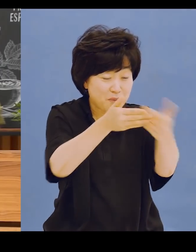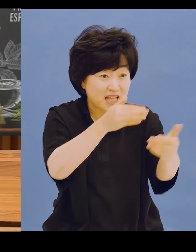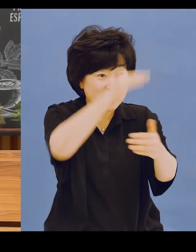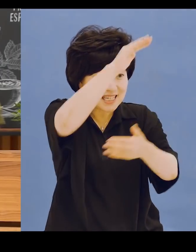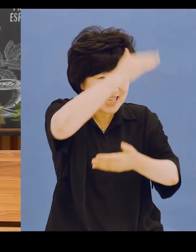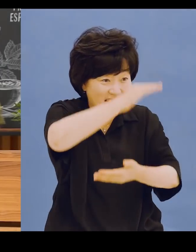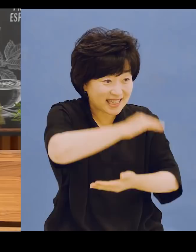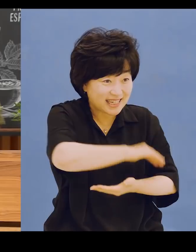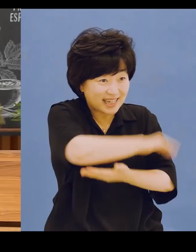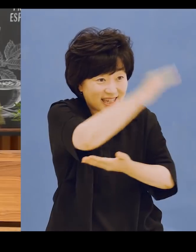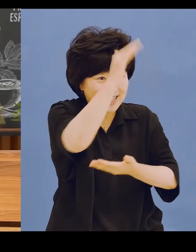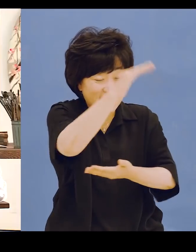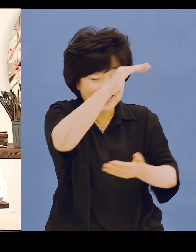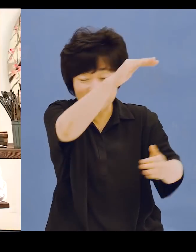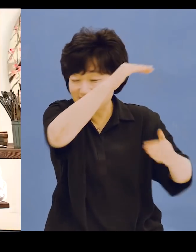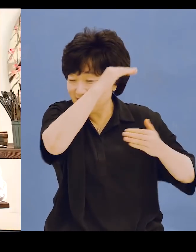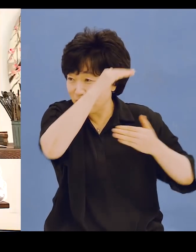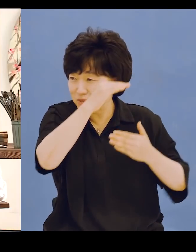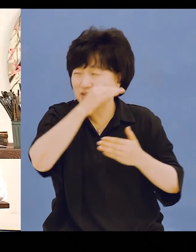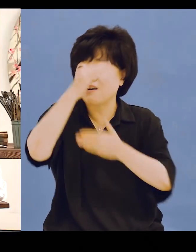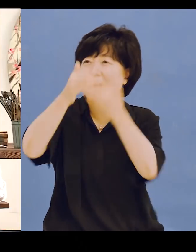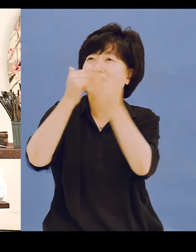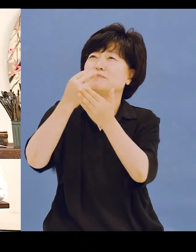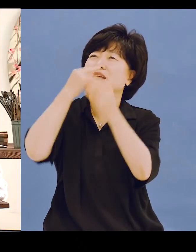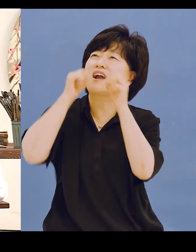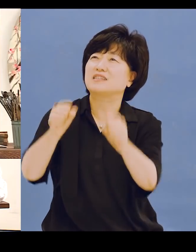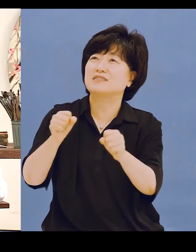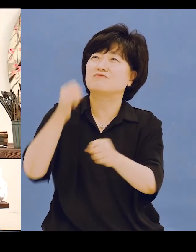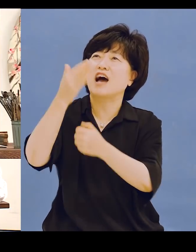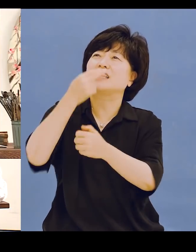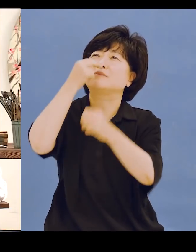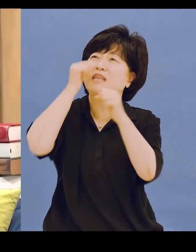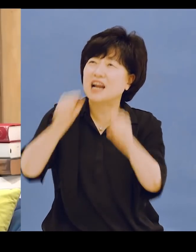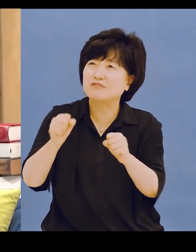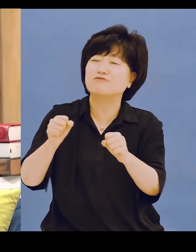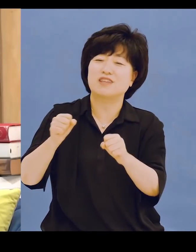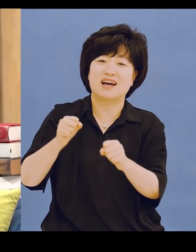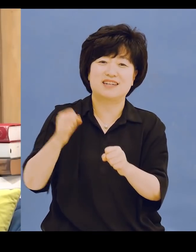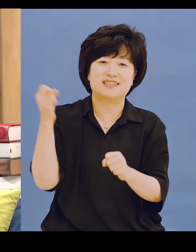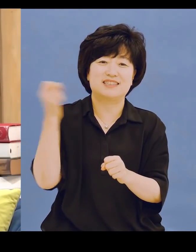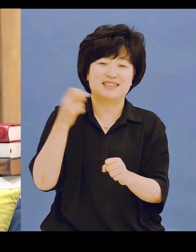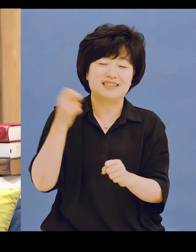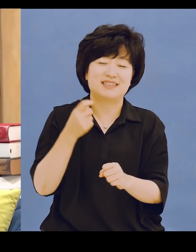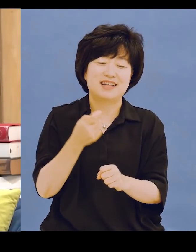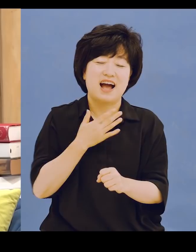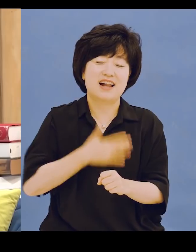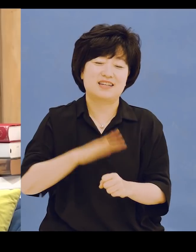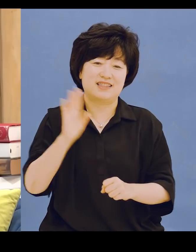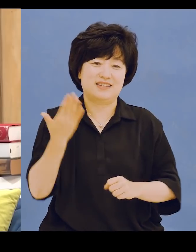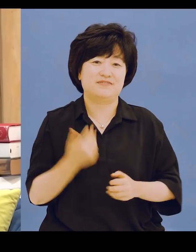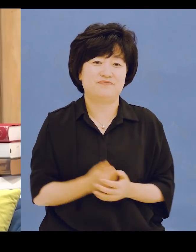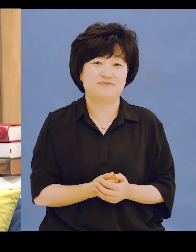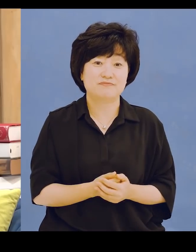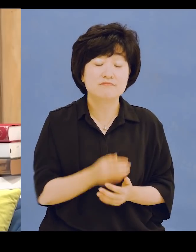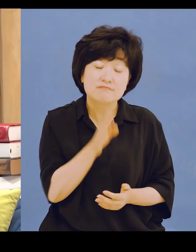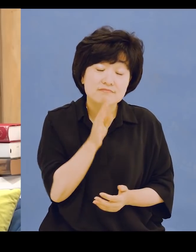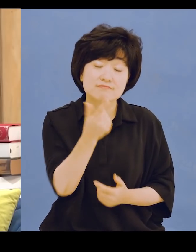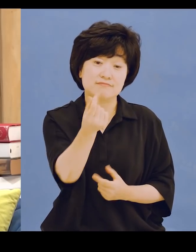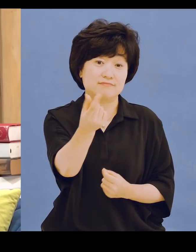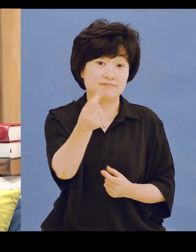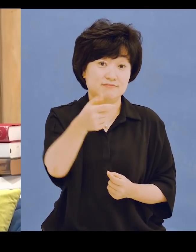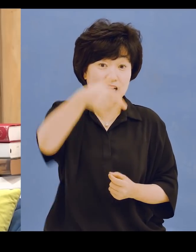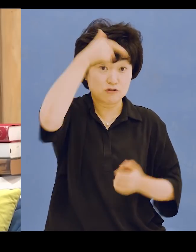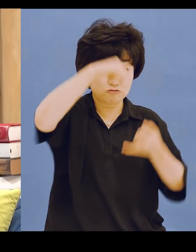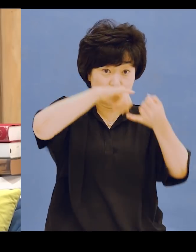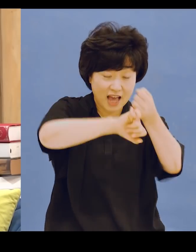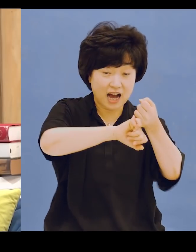감정을 통해서 증거하시는 아멘. 역사인 것 같아요. 오직 그거죠. 예. 네. 구약을 읽어보십시오. 제가 지금 하나님이 그렇게 하신 거